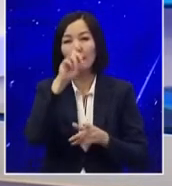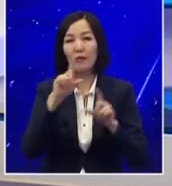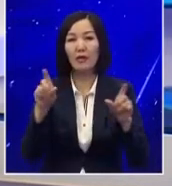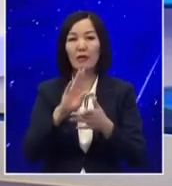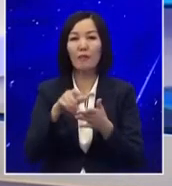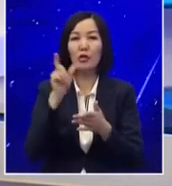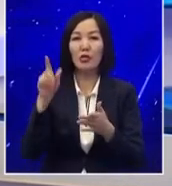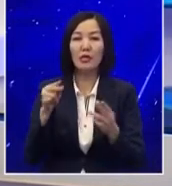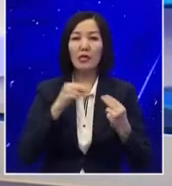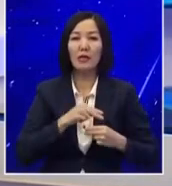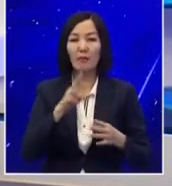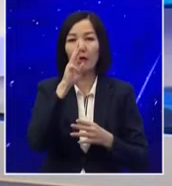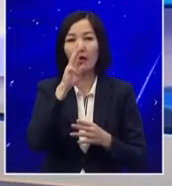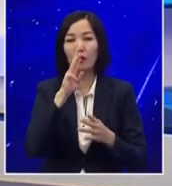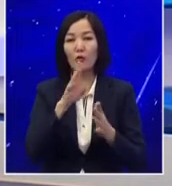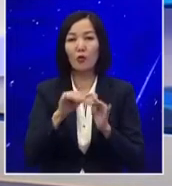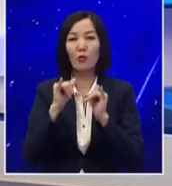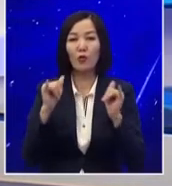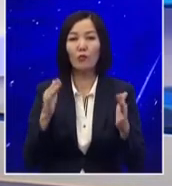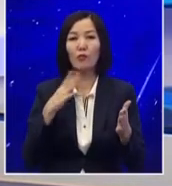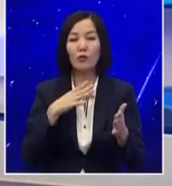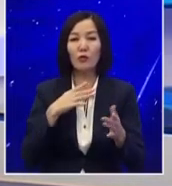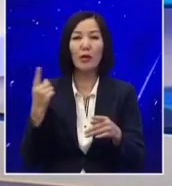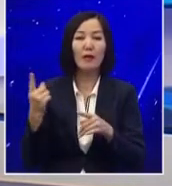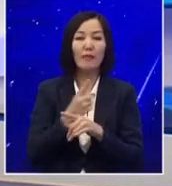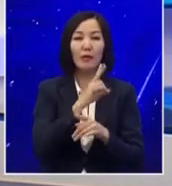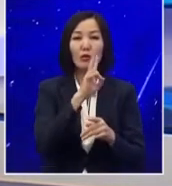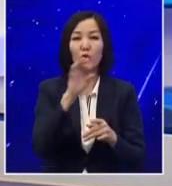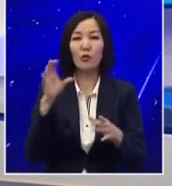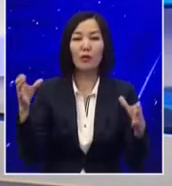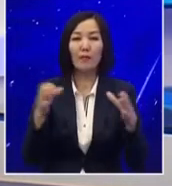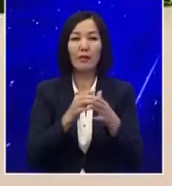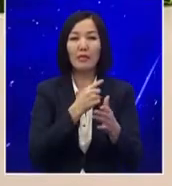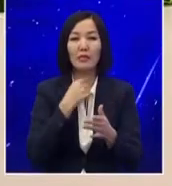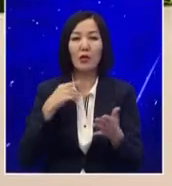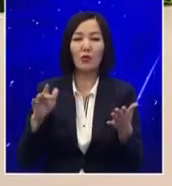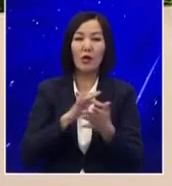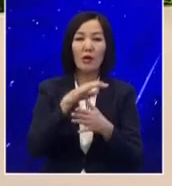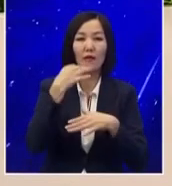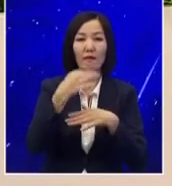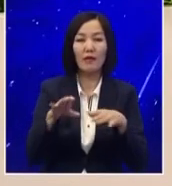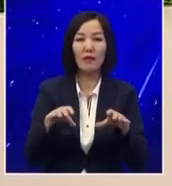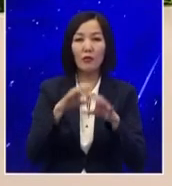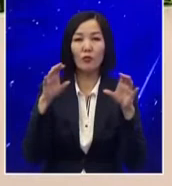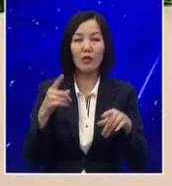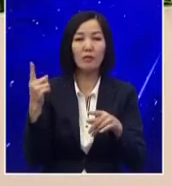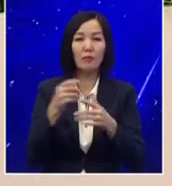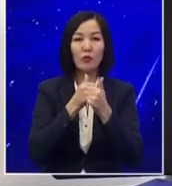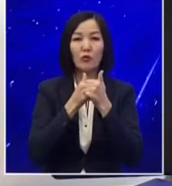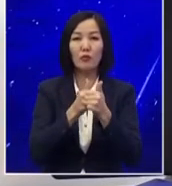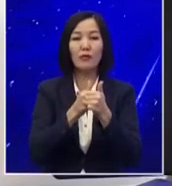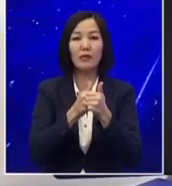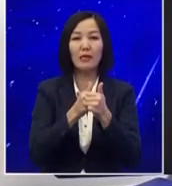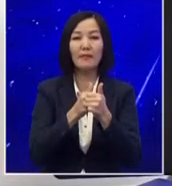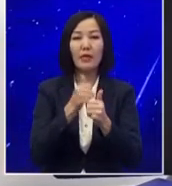басшылары еңбек ақыларының көлемін көрсетуде. Алғашқының бірі болып Нұр Отан партиясы Талдықорған қалалық филиалы төрағасының бірінші